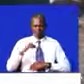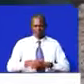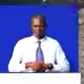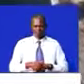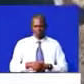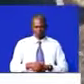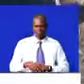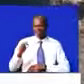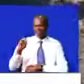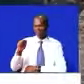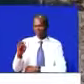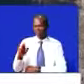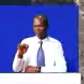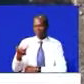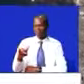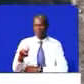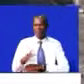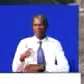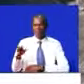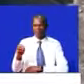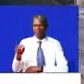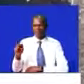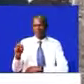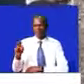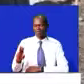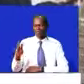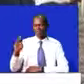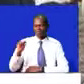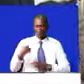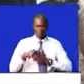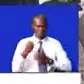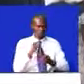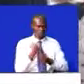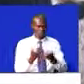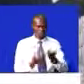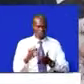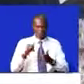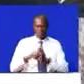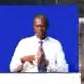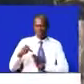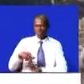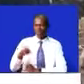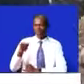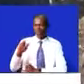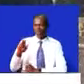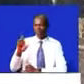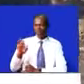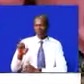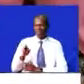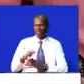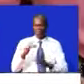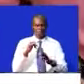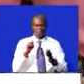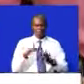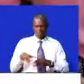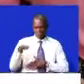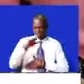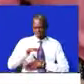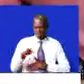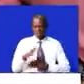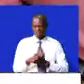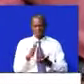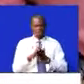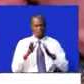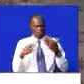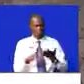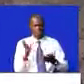An Mary Auma, aloke paya. To paya kaka waloke, to